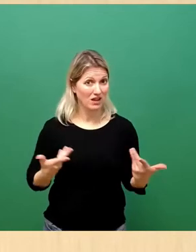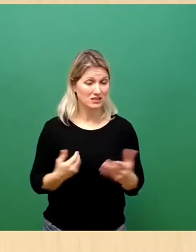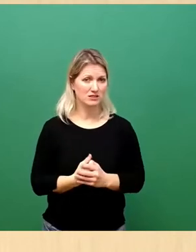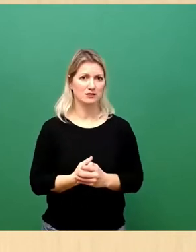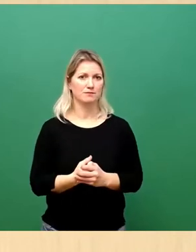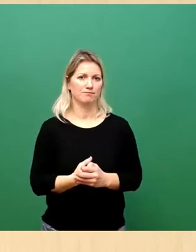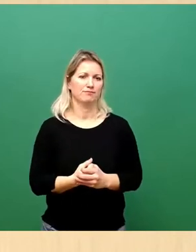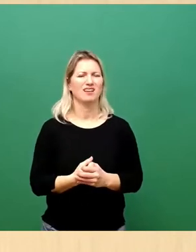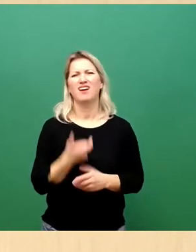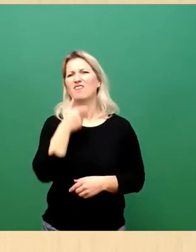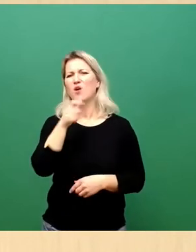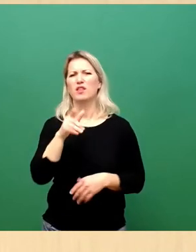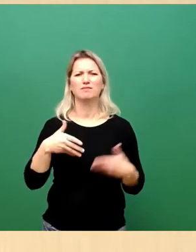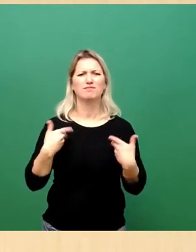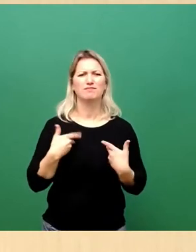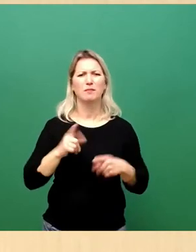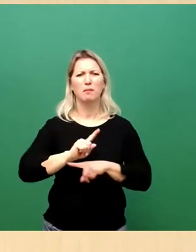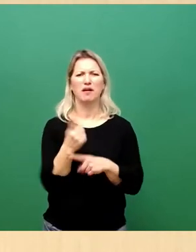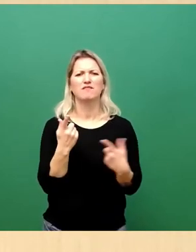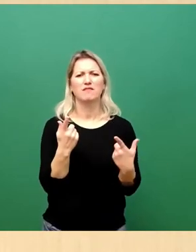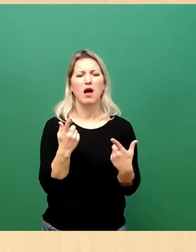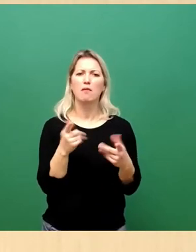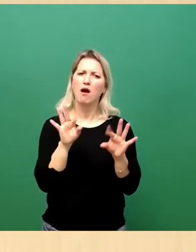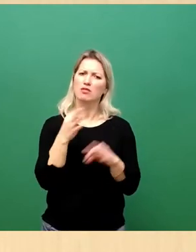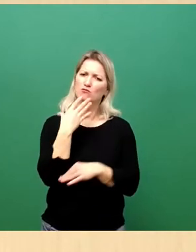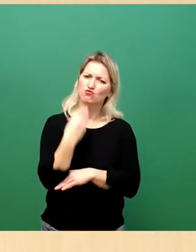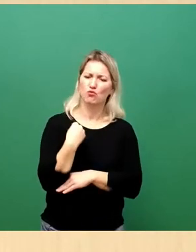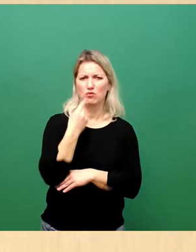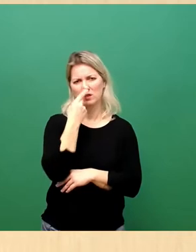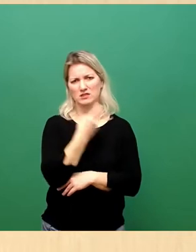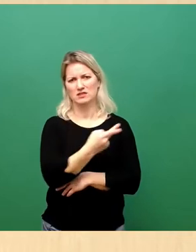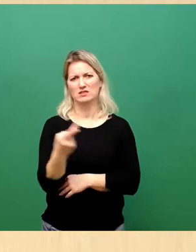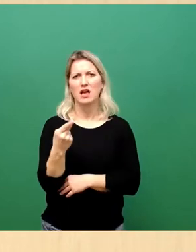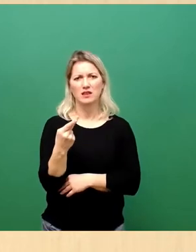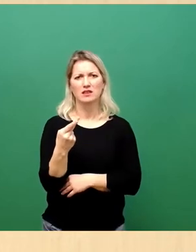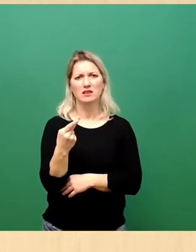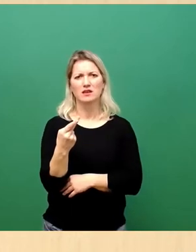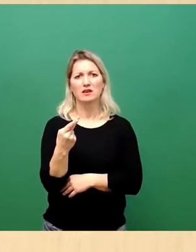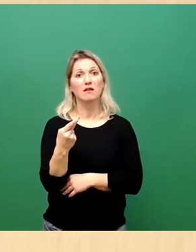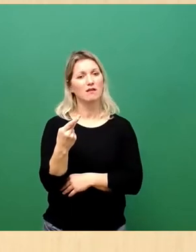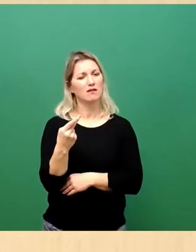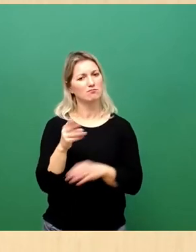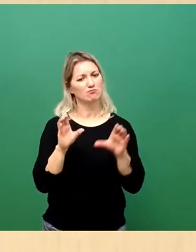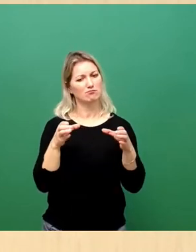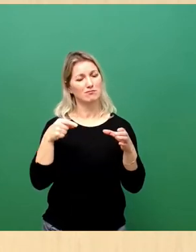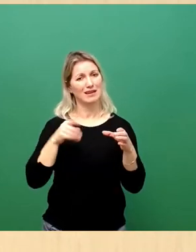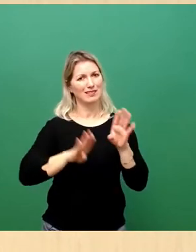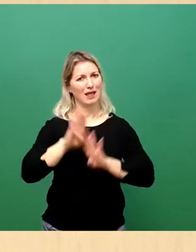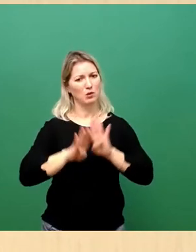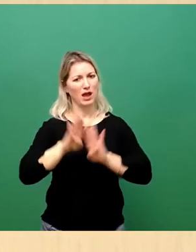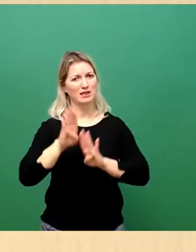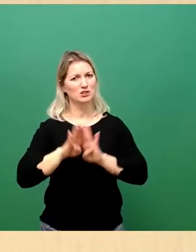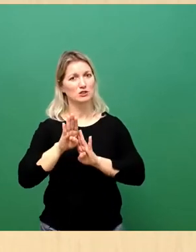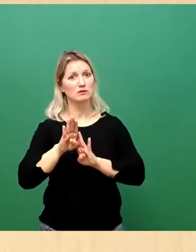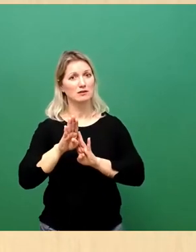in dem Zusammenhang, aber es tut wirklich gut zu sehen, dass im demokratischen Teil der Gesellschaft bezüglich der Person Putin,